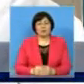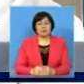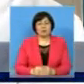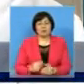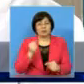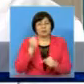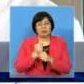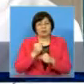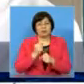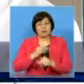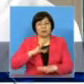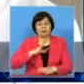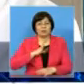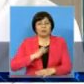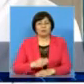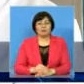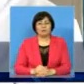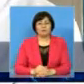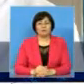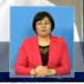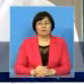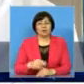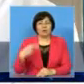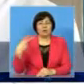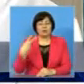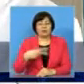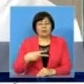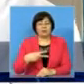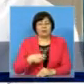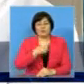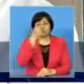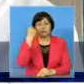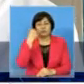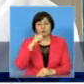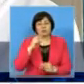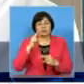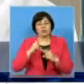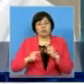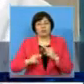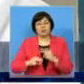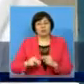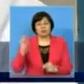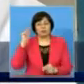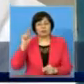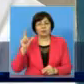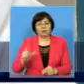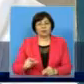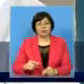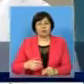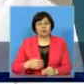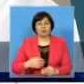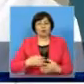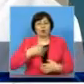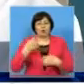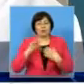жабдықтап берді. Одан кейін 2000 жылғы түлектер біздерге өкпені жасанды тыныс